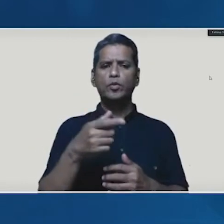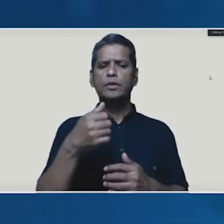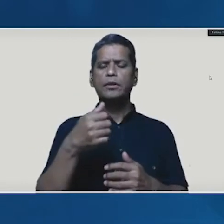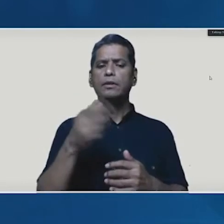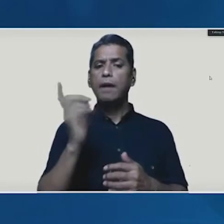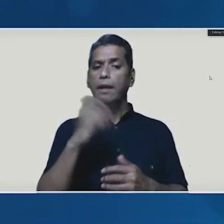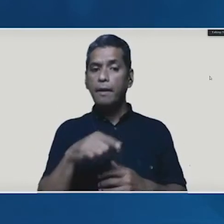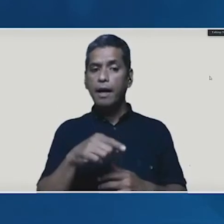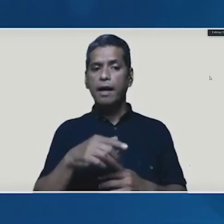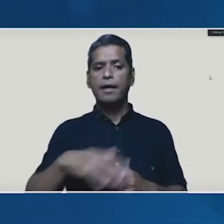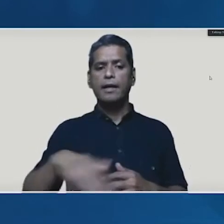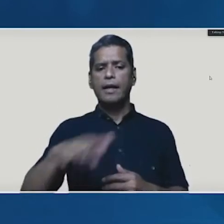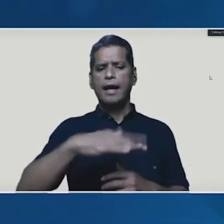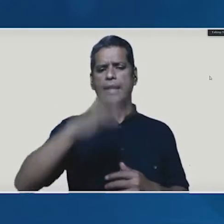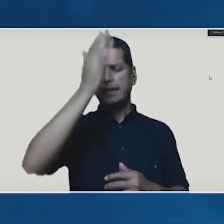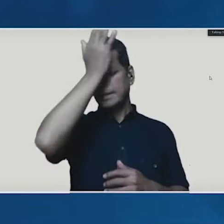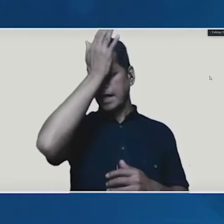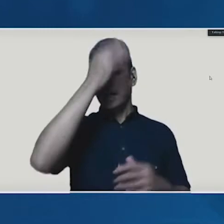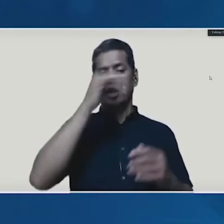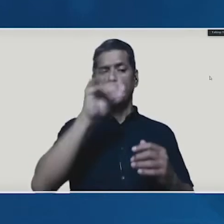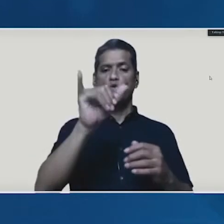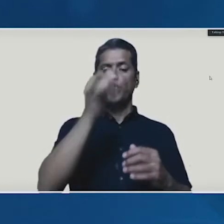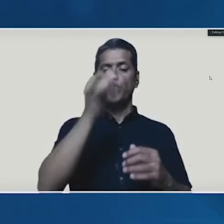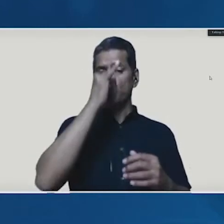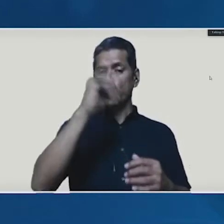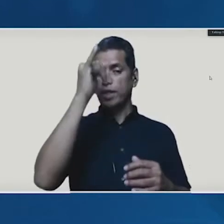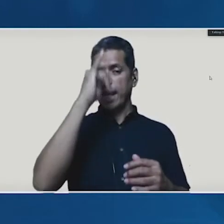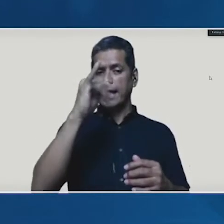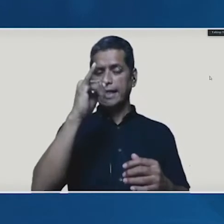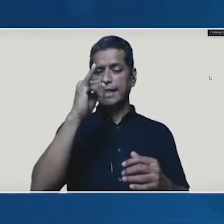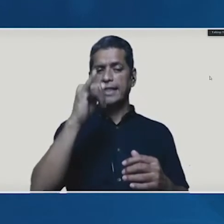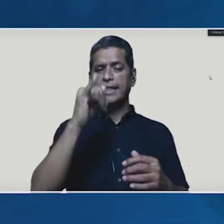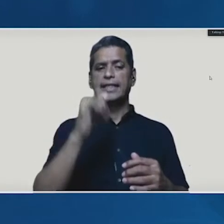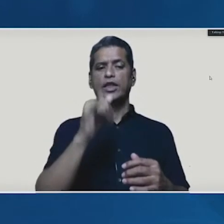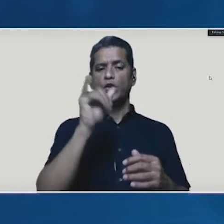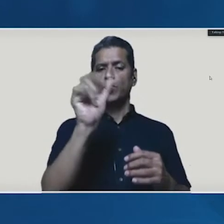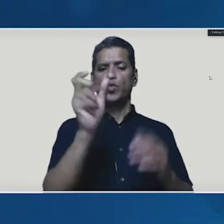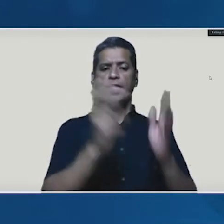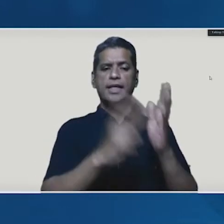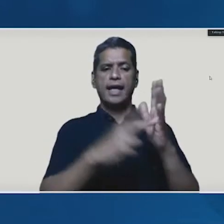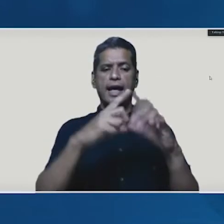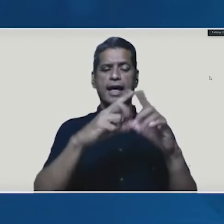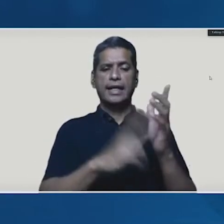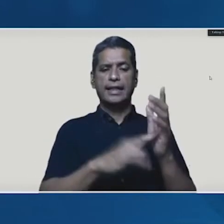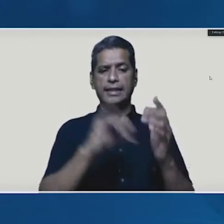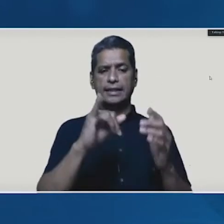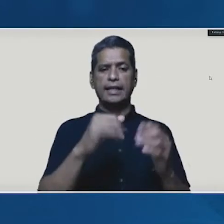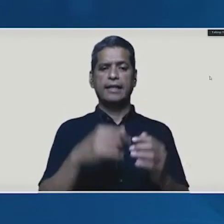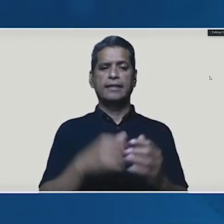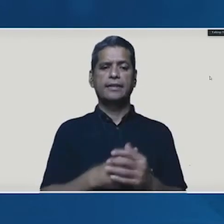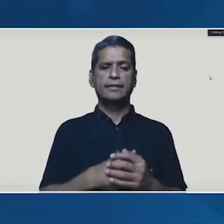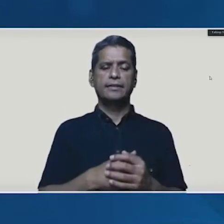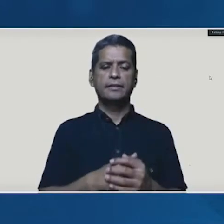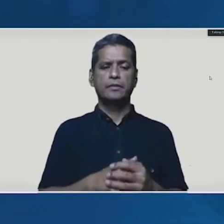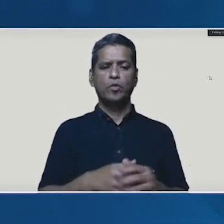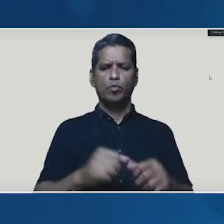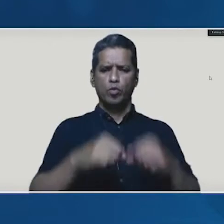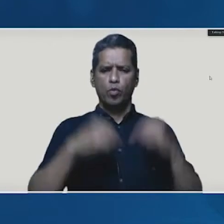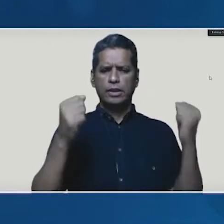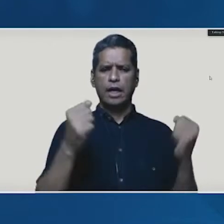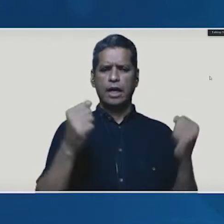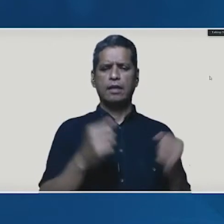berkuasa atas seluruh bumi ini berbicara tentang Yunani tentang Yunani yang pada tahun